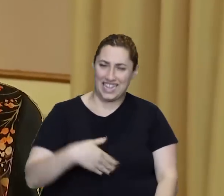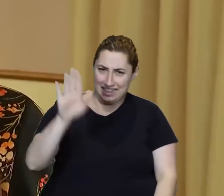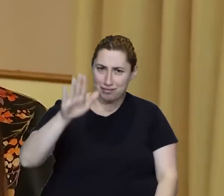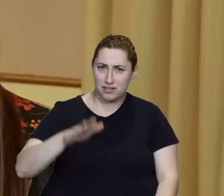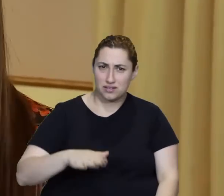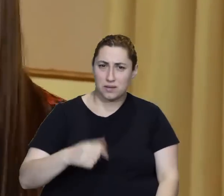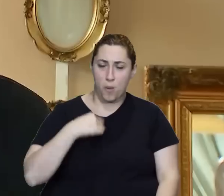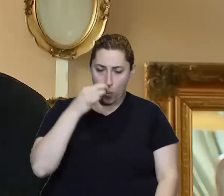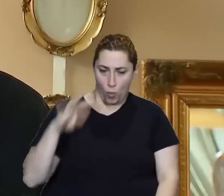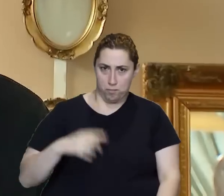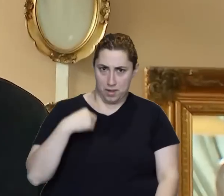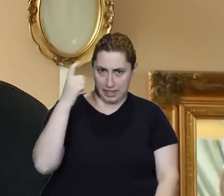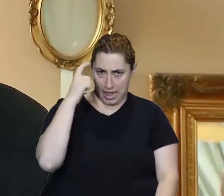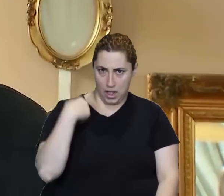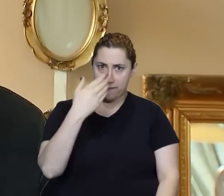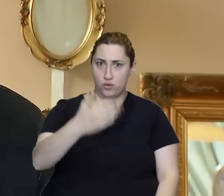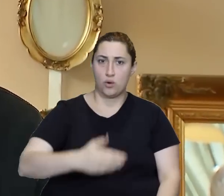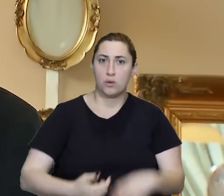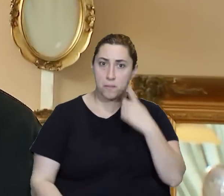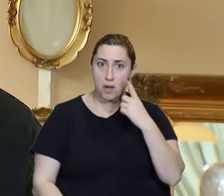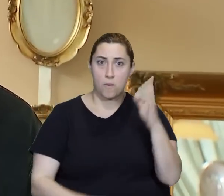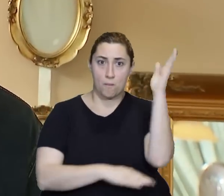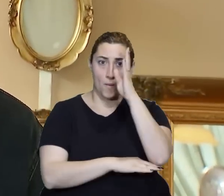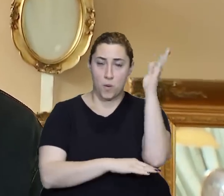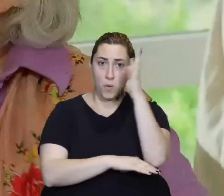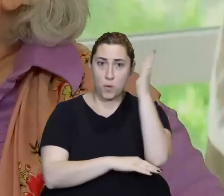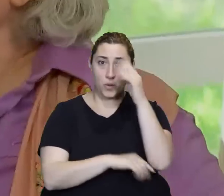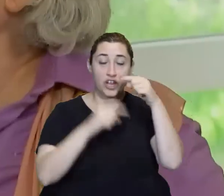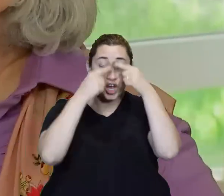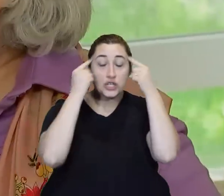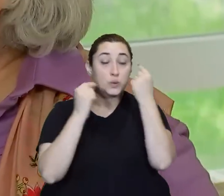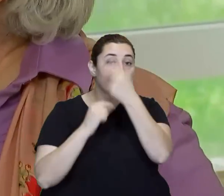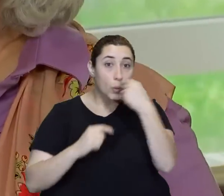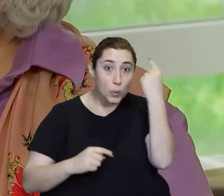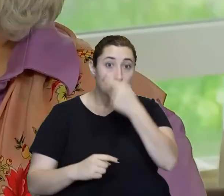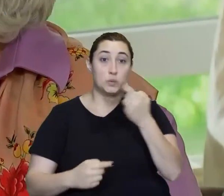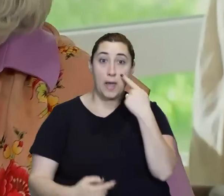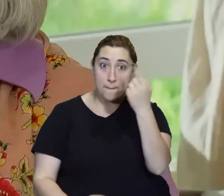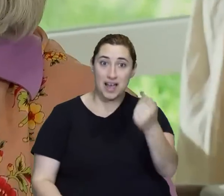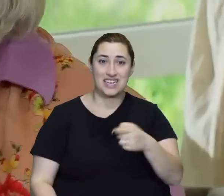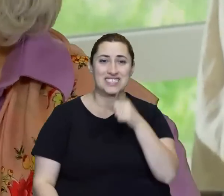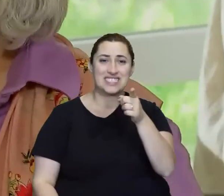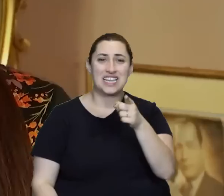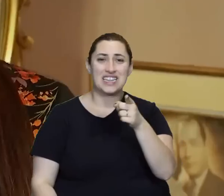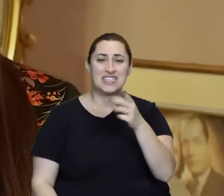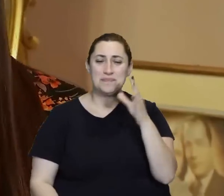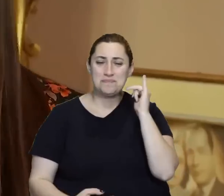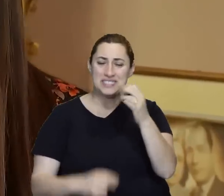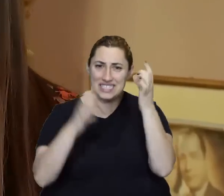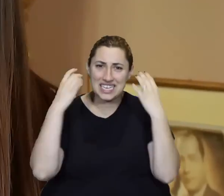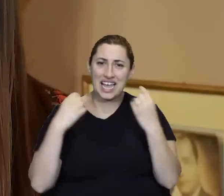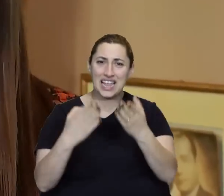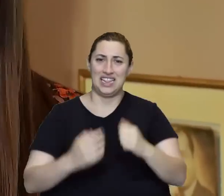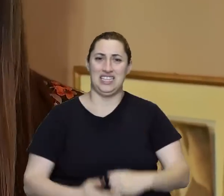oradan. Ben oğlumu tanımayacak mıyım? Bak boyuna, posuna, kaşına, gözüne. Sen ne biçim gelinsin